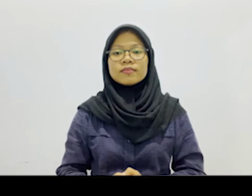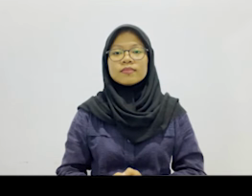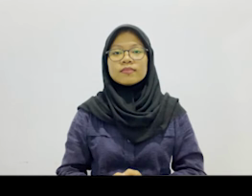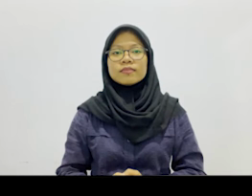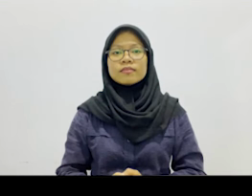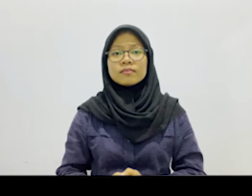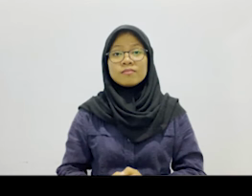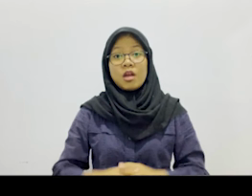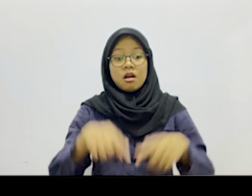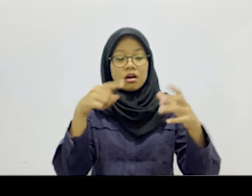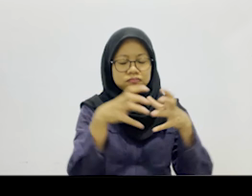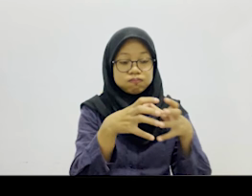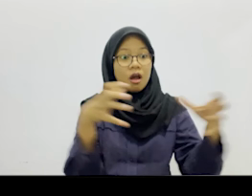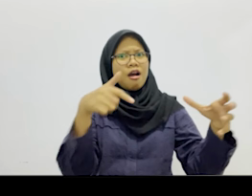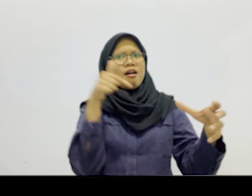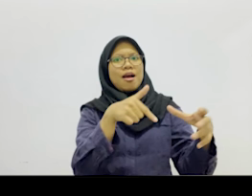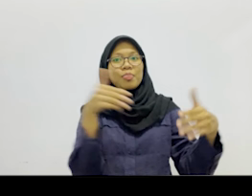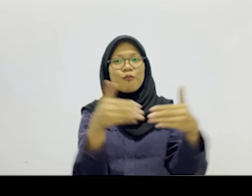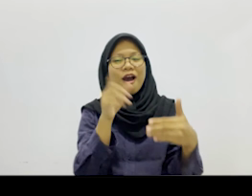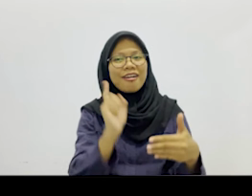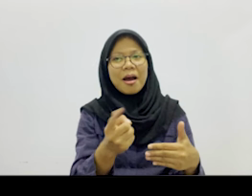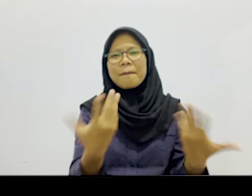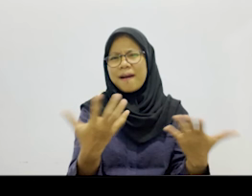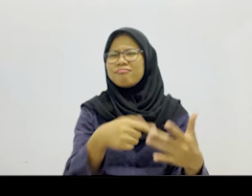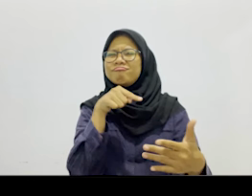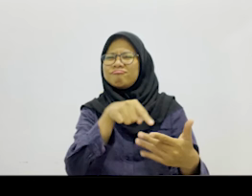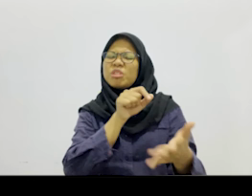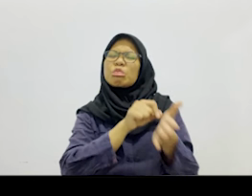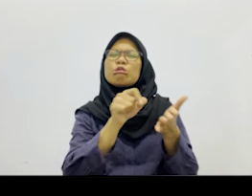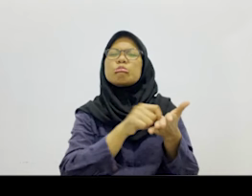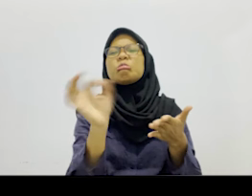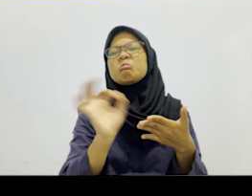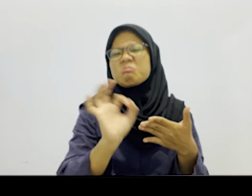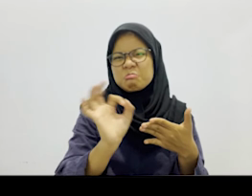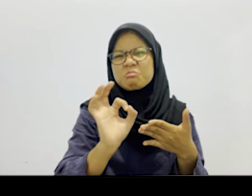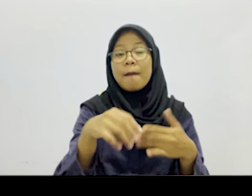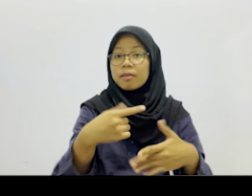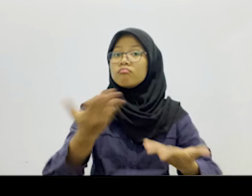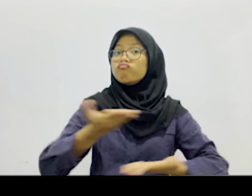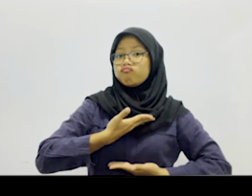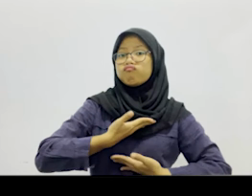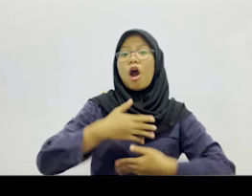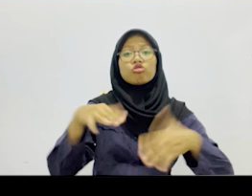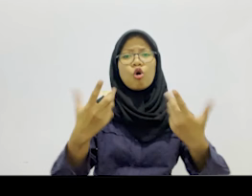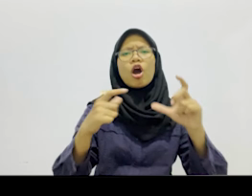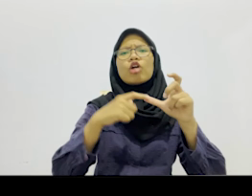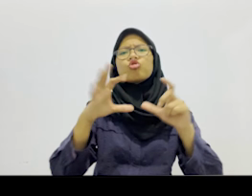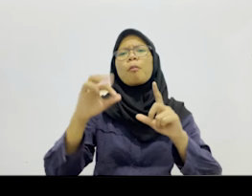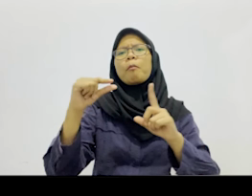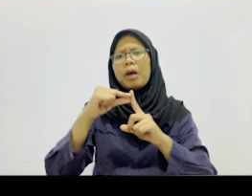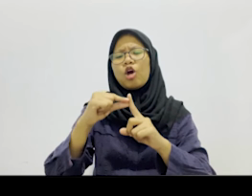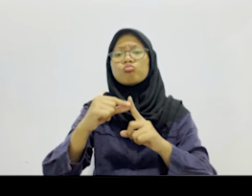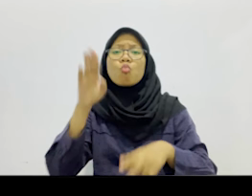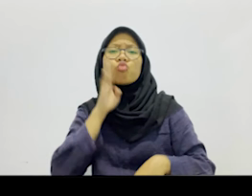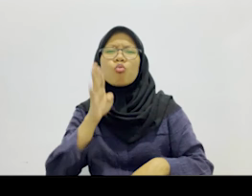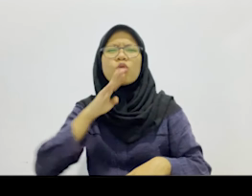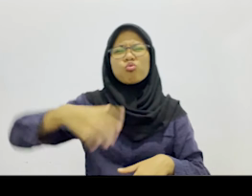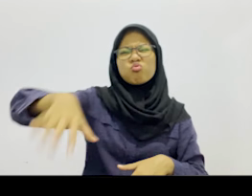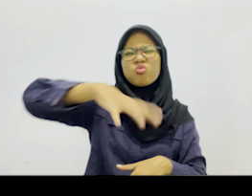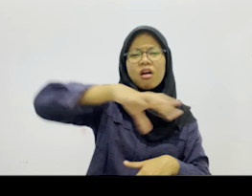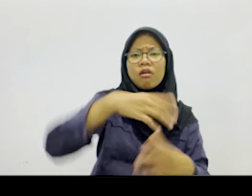adanya Perbup atau Peraturan Bupati nomor 29 tahun 2016 tentang